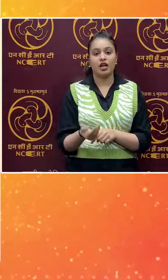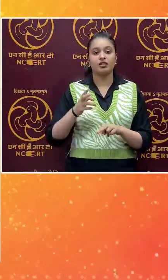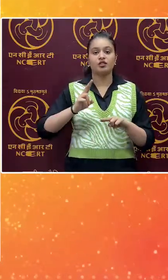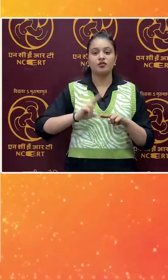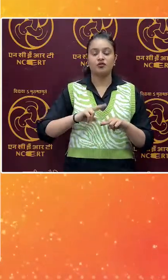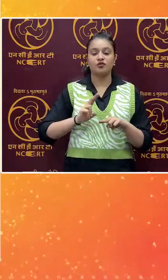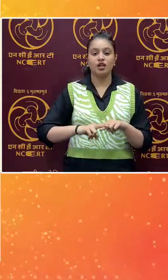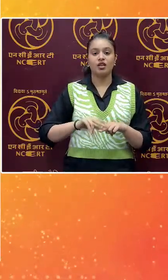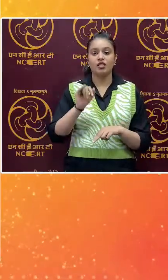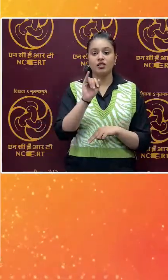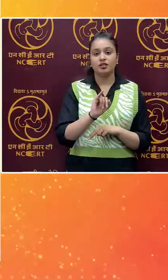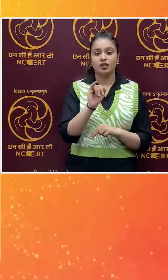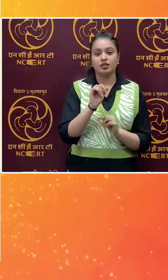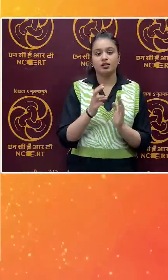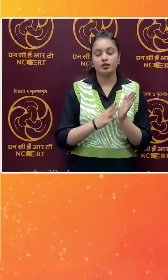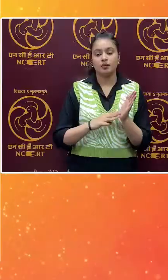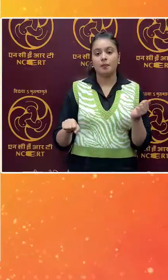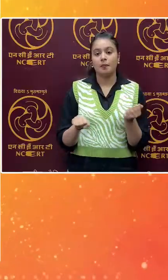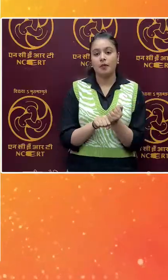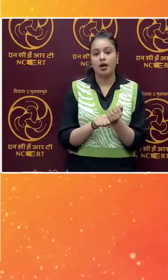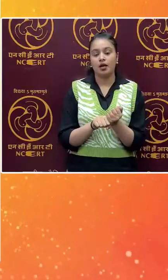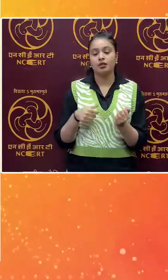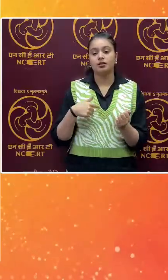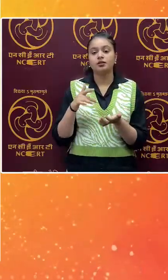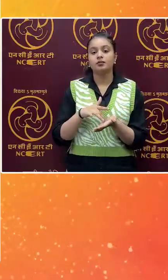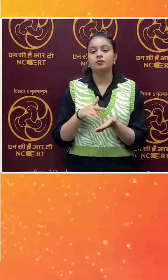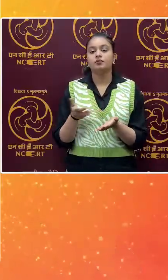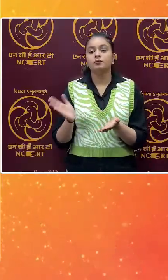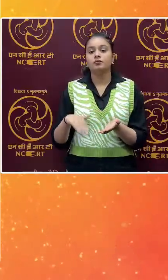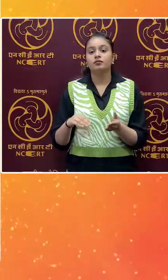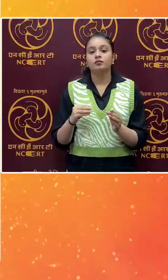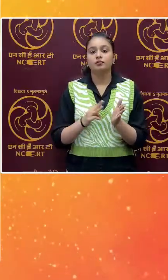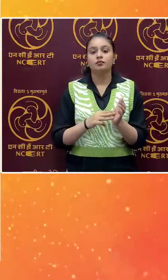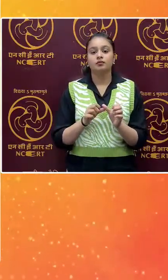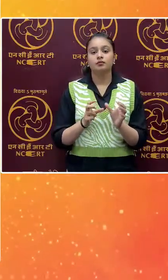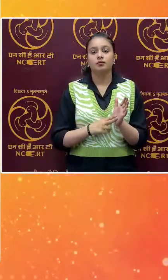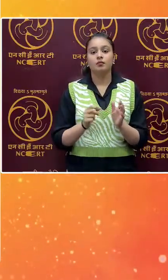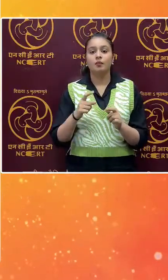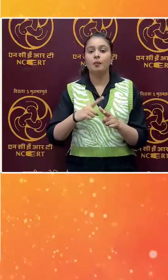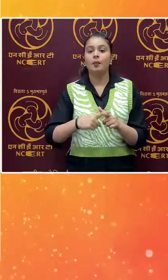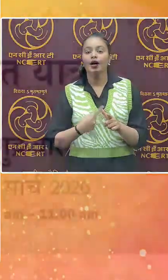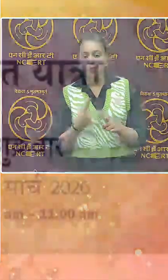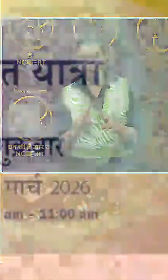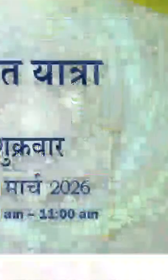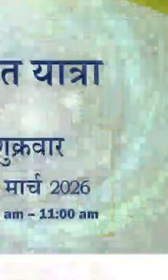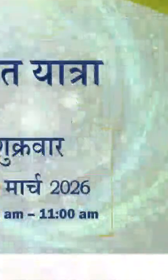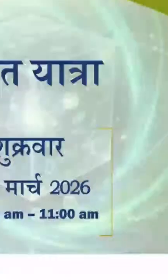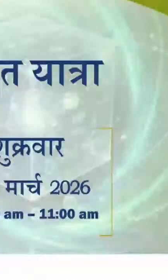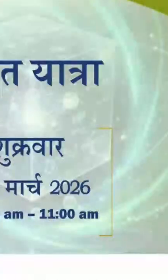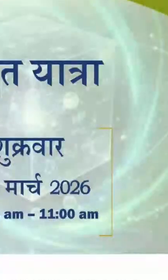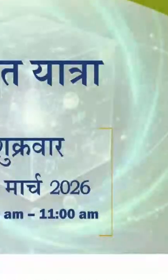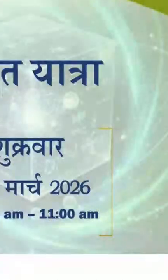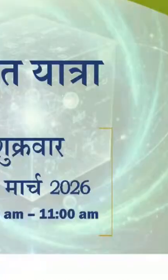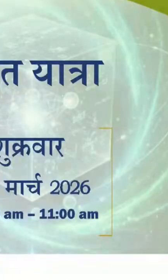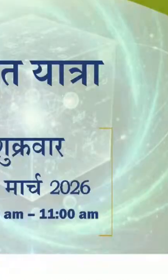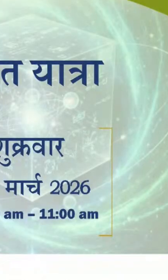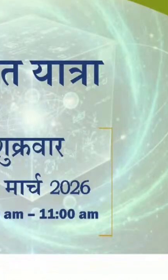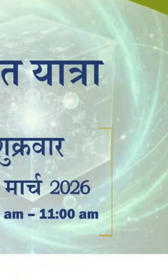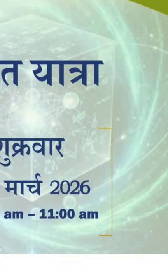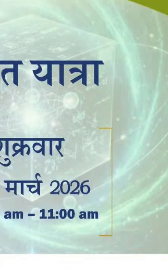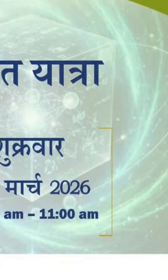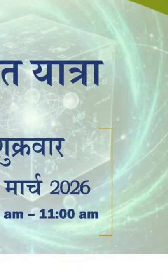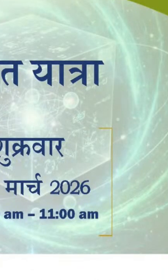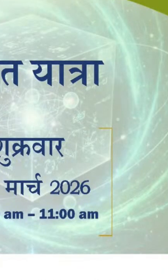शुक्रवार को 6 मार्च को मेरे साथ स्टूडियो में होंगे प्रोफेसर मनोज हरबोला, from Indian Institute of Technology, Kanpur, and he will